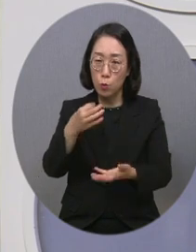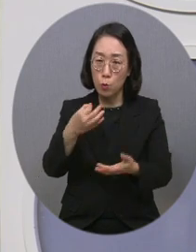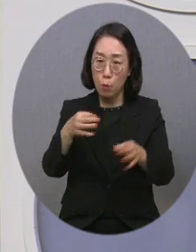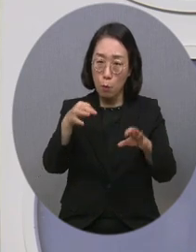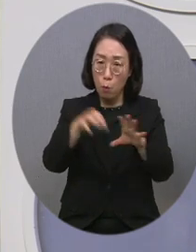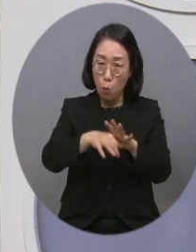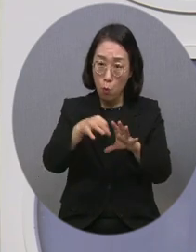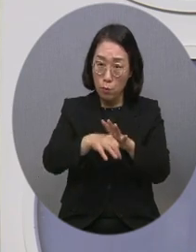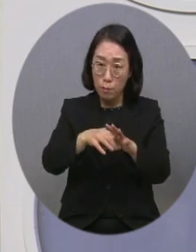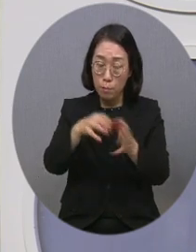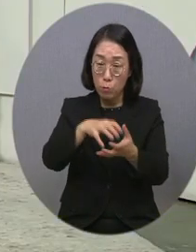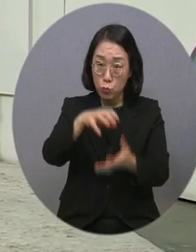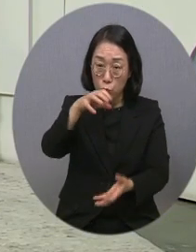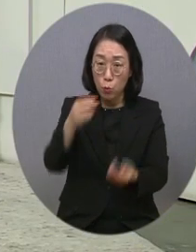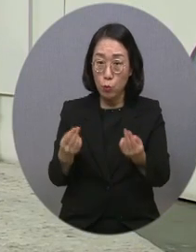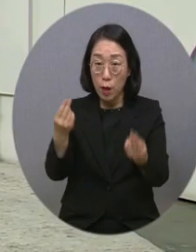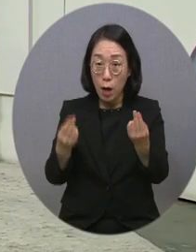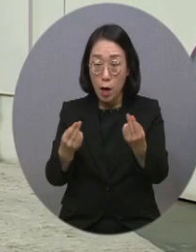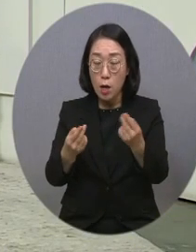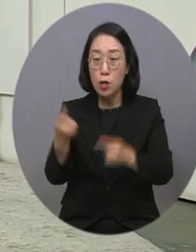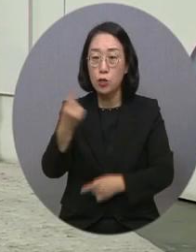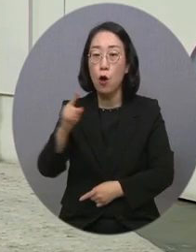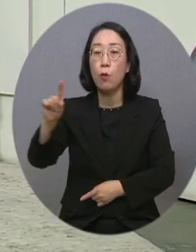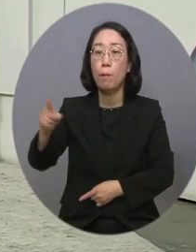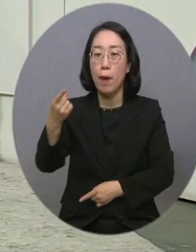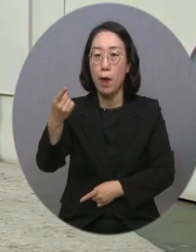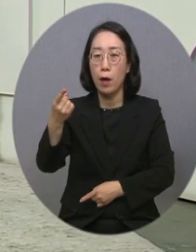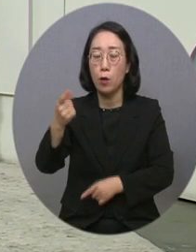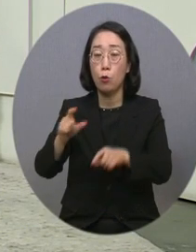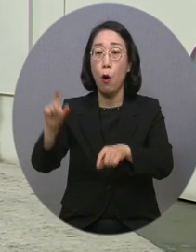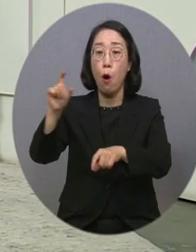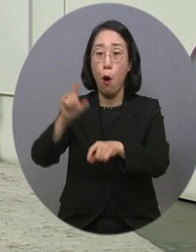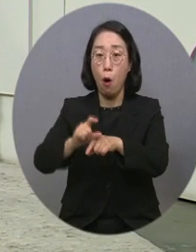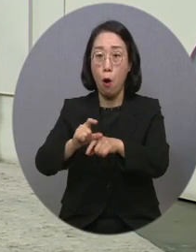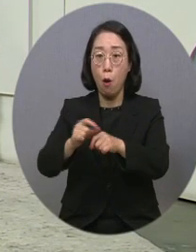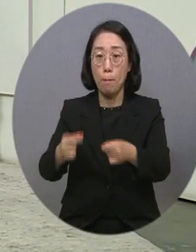한 1,100억 정도가 더 모금돼가지고 작년에 저희가